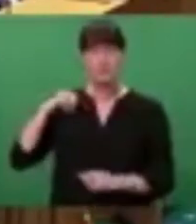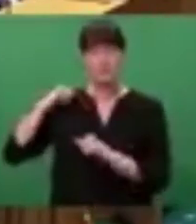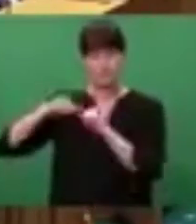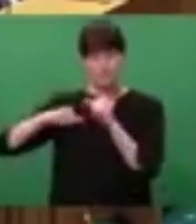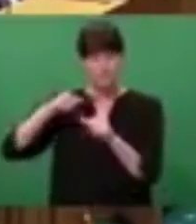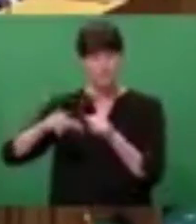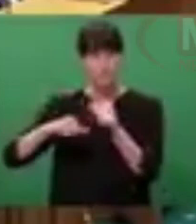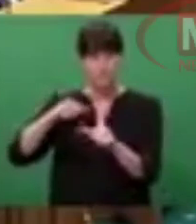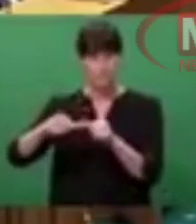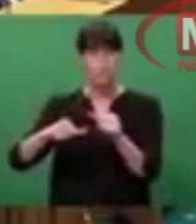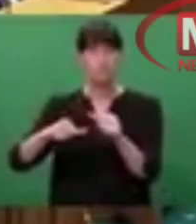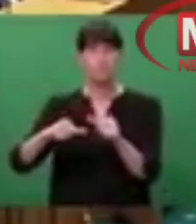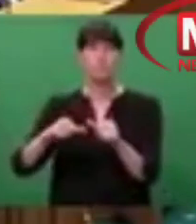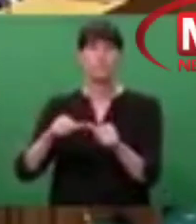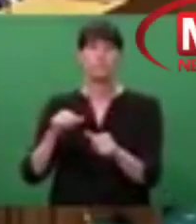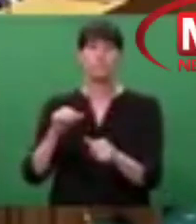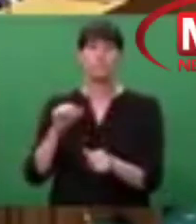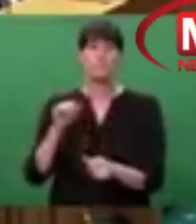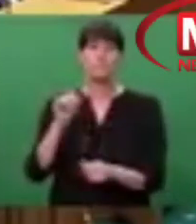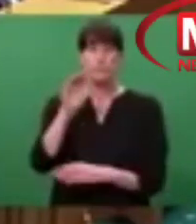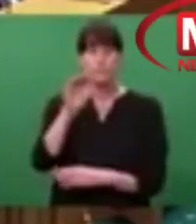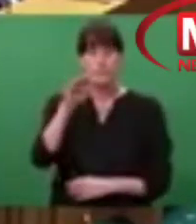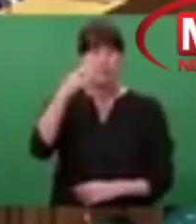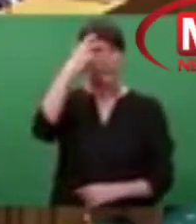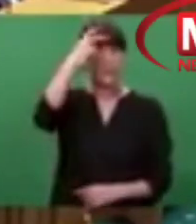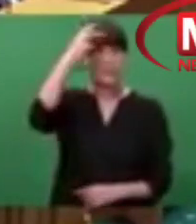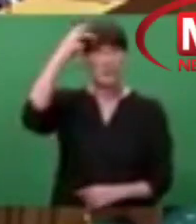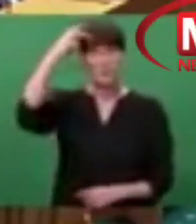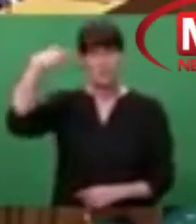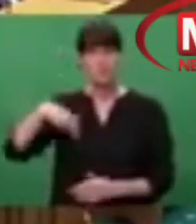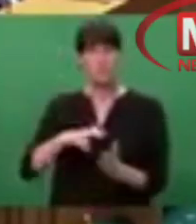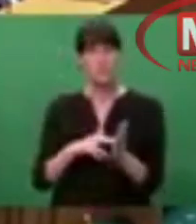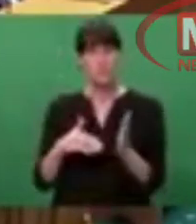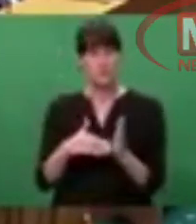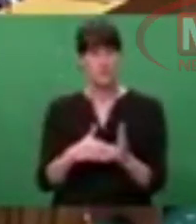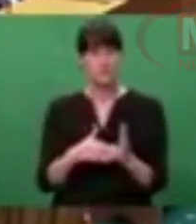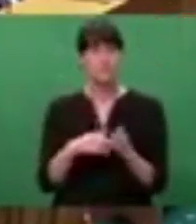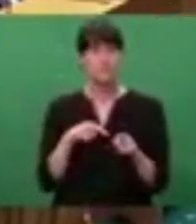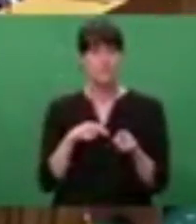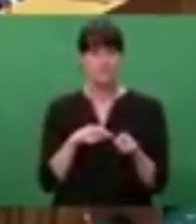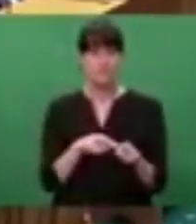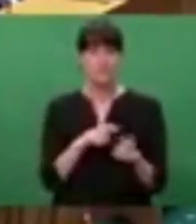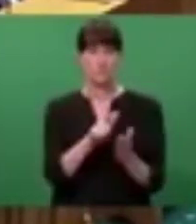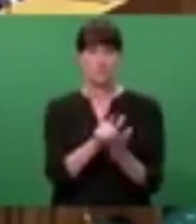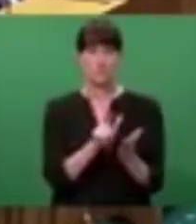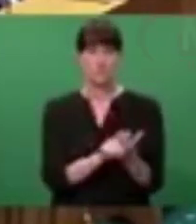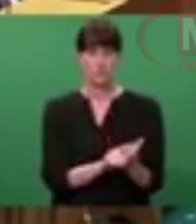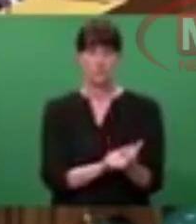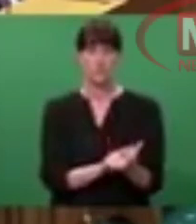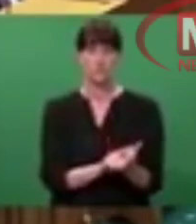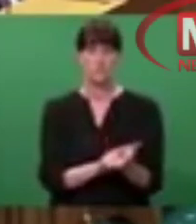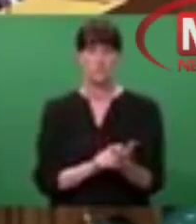टेटुआ मित्रों का युद्ध के नायक की तरह है